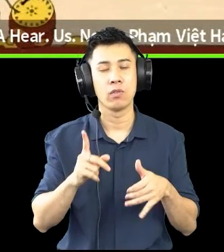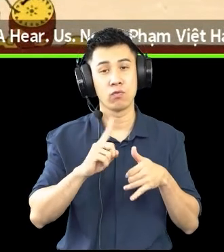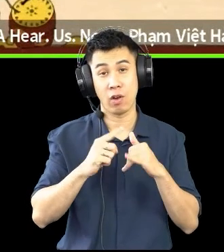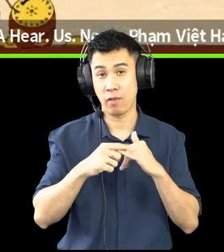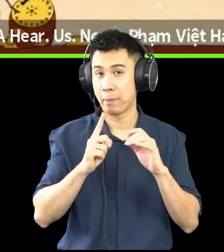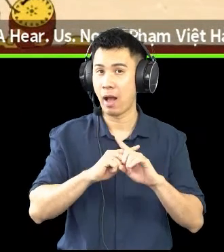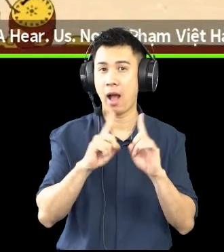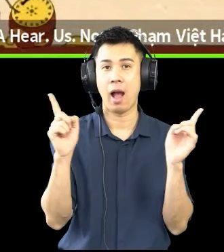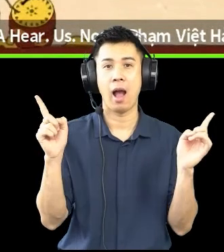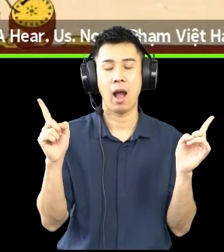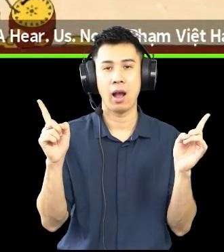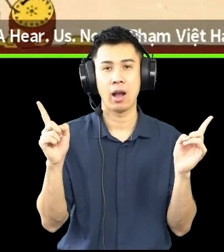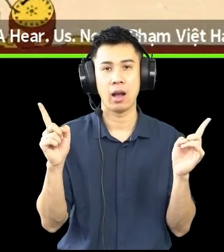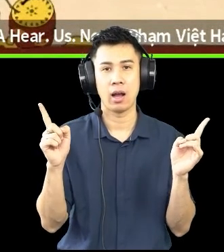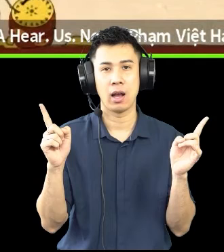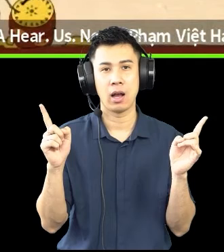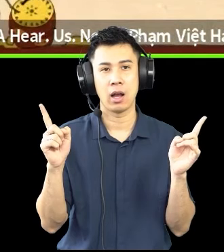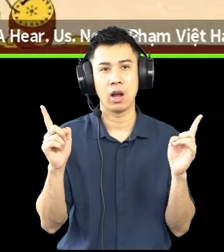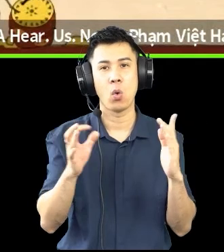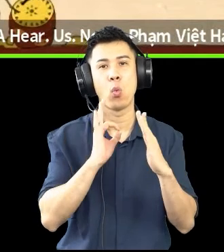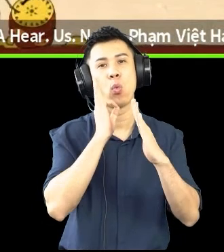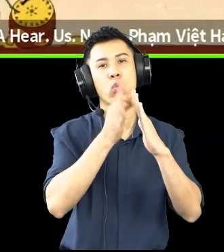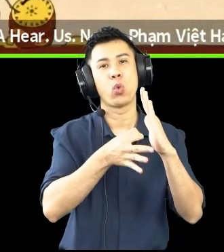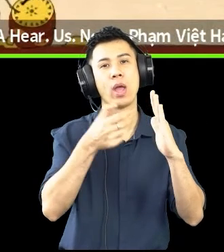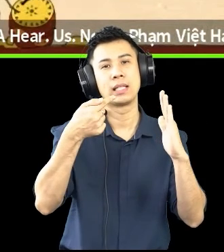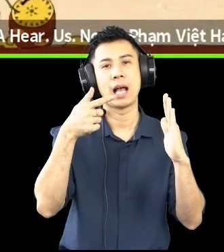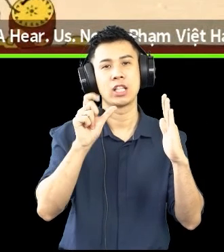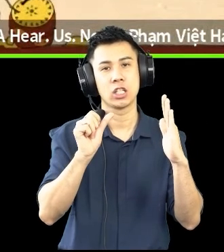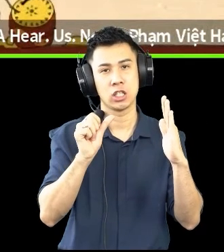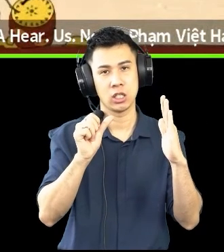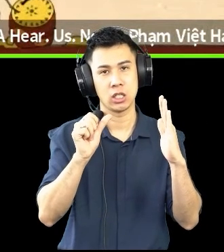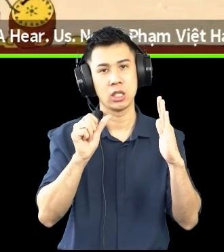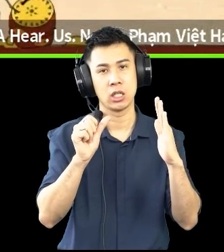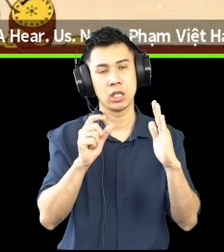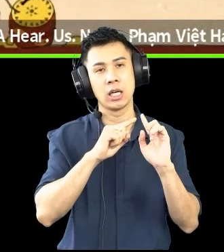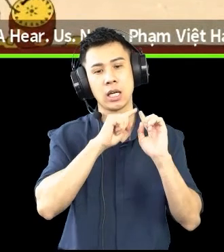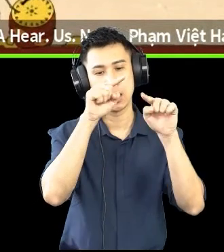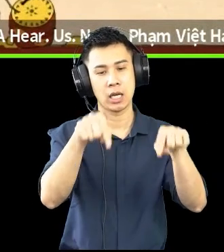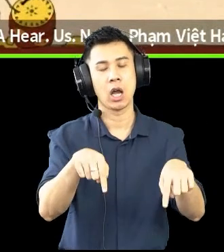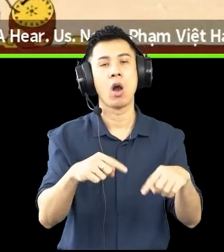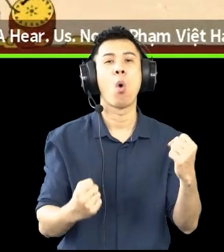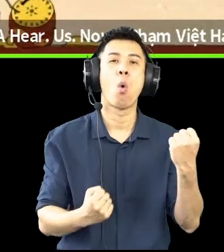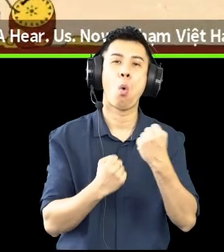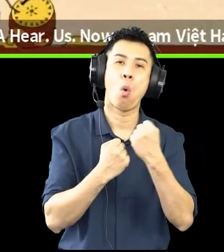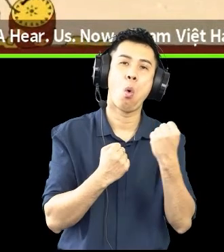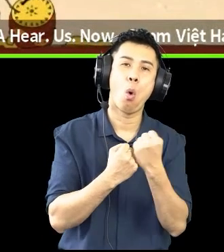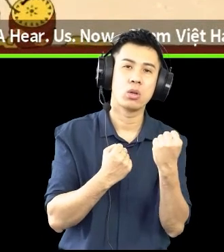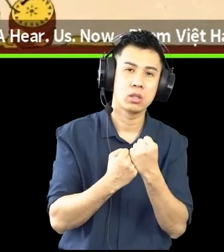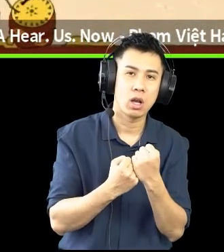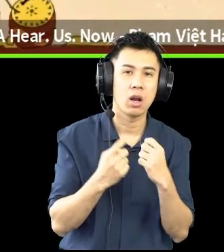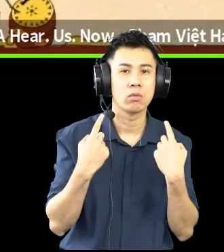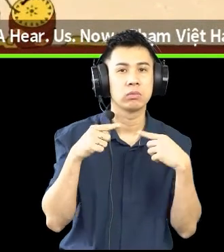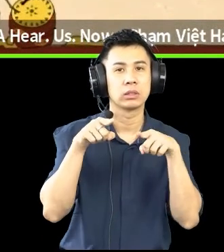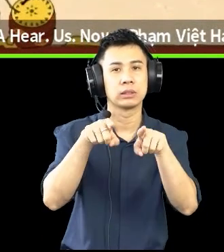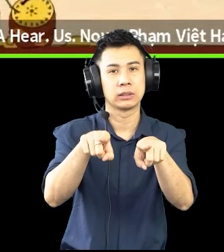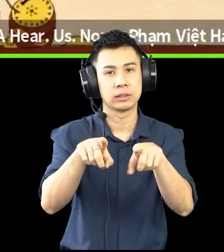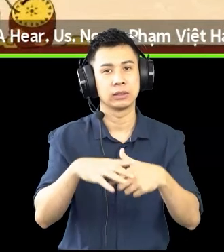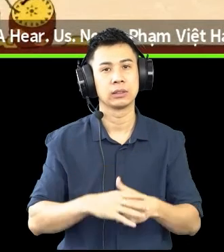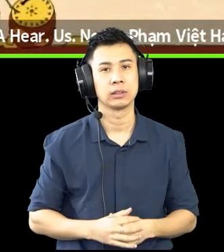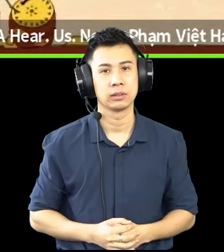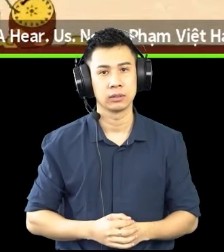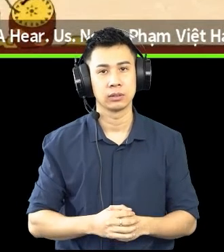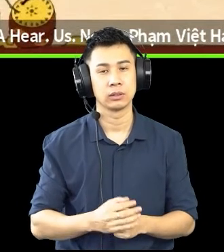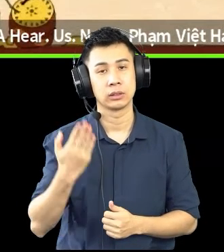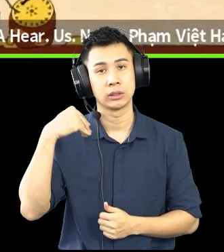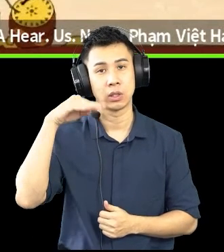một cái cách nữa, đó là bọn em sẽ thuê những cái bạn gia sư để giúp hỗ trợ cho các em song song với cái việc mà khi các em ở nhà thì cái bạn gia sư